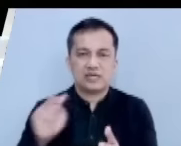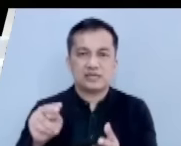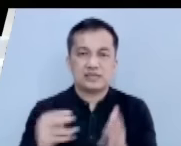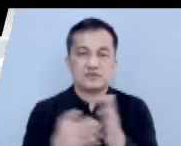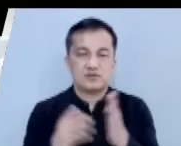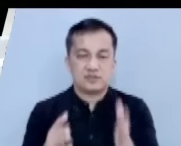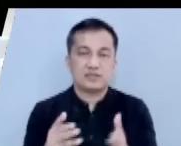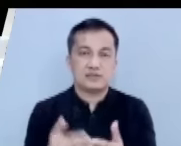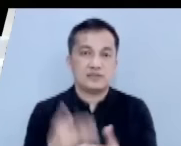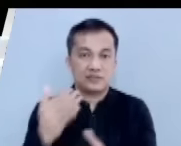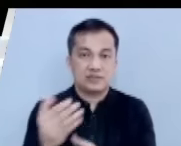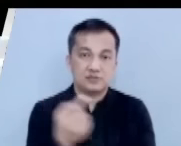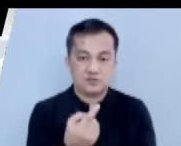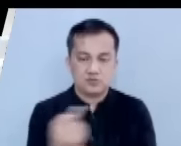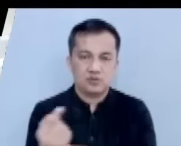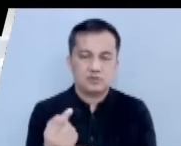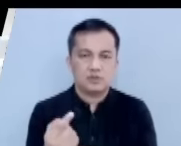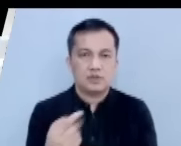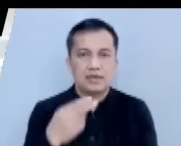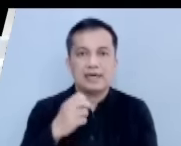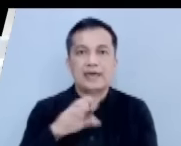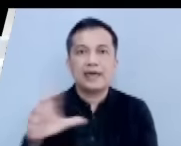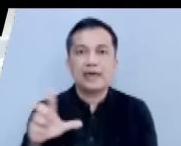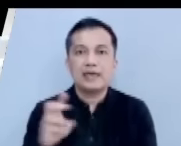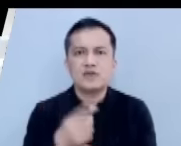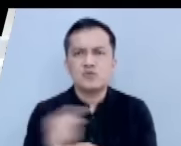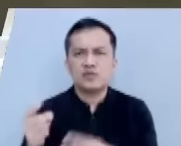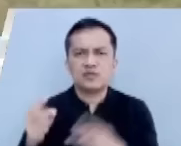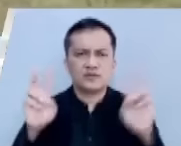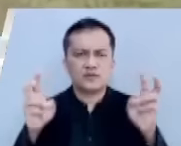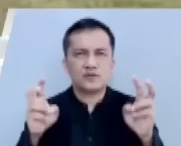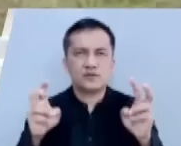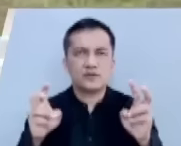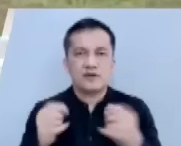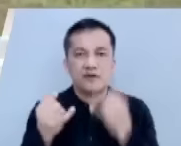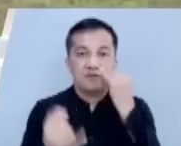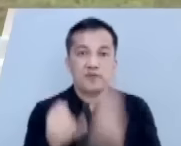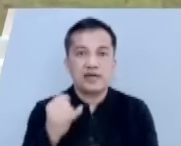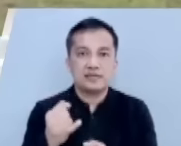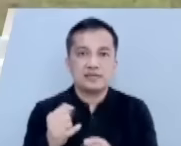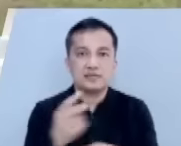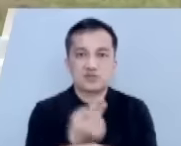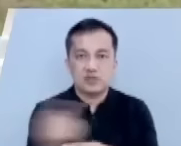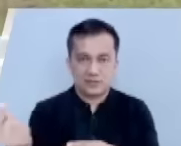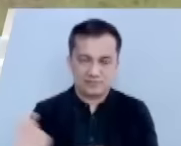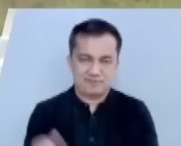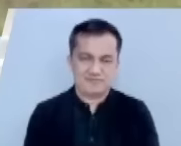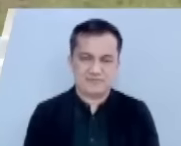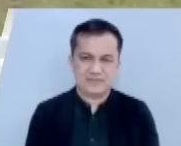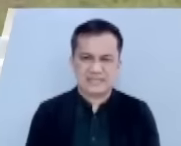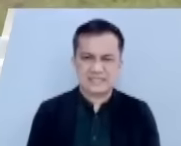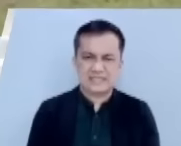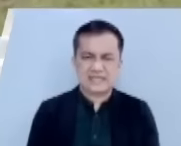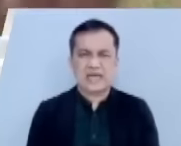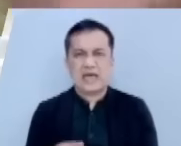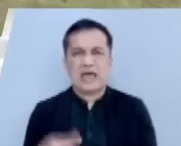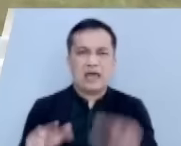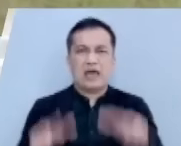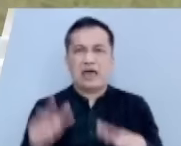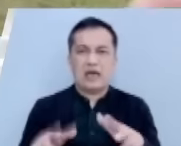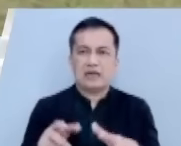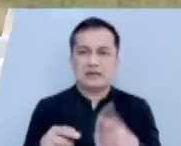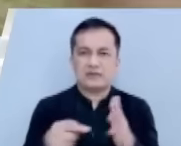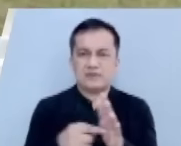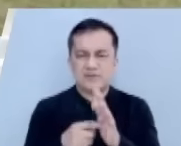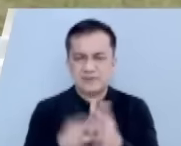linggo, Hell Week na raw o yung tawag nila sa Finals Week. Kahit na ngarag-ngarag kami sa mga requirements, parang pag nakikita